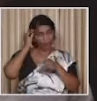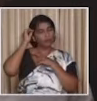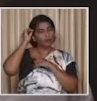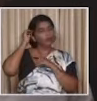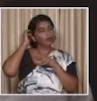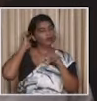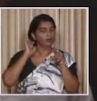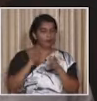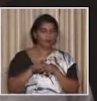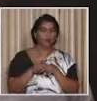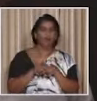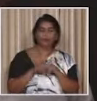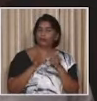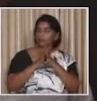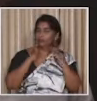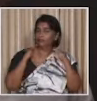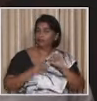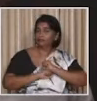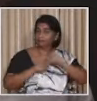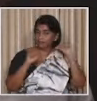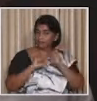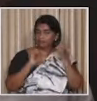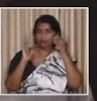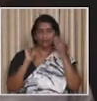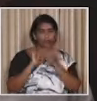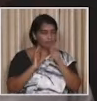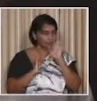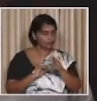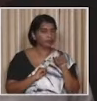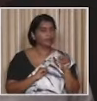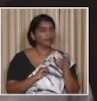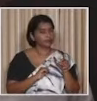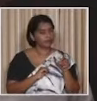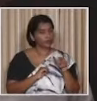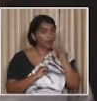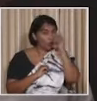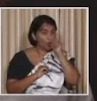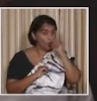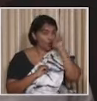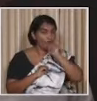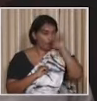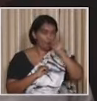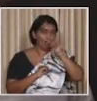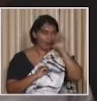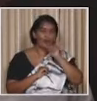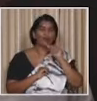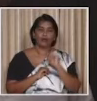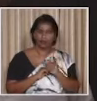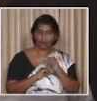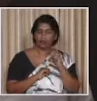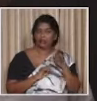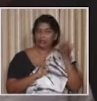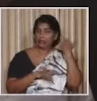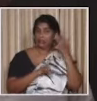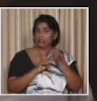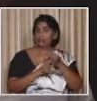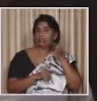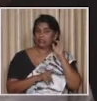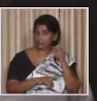වුණාම විශාල සටන් පාඨයක් ඇති වෙලා තිබුණා. හොරා හොරා හොරා හොරා කියලා යෙල්සින්